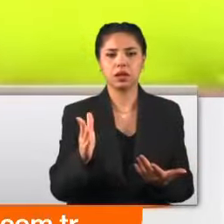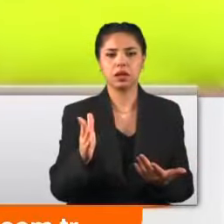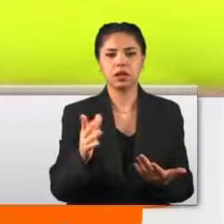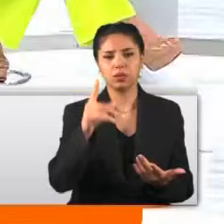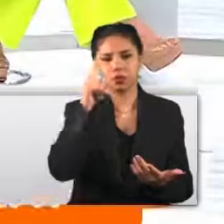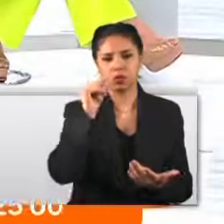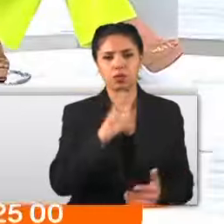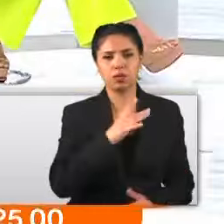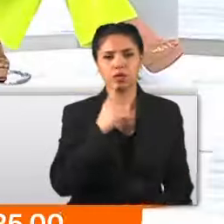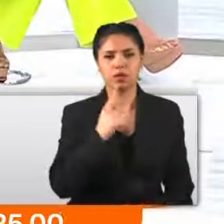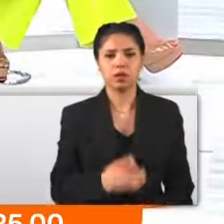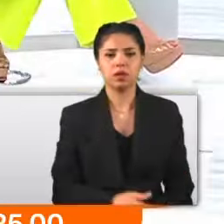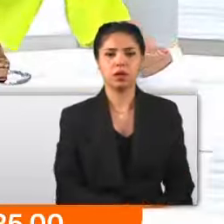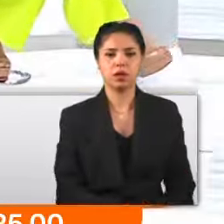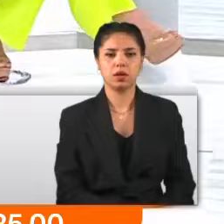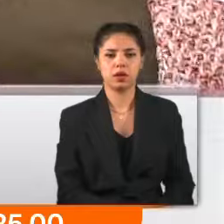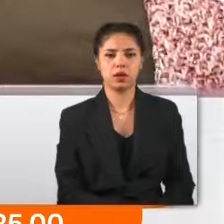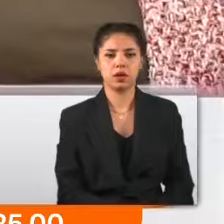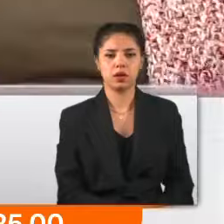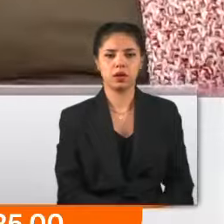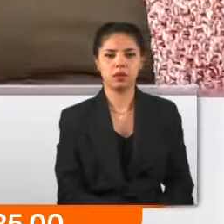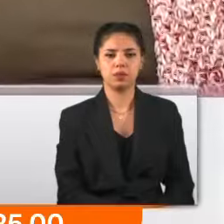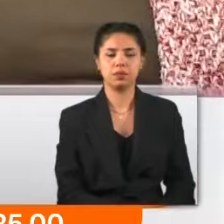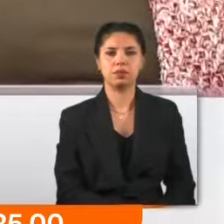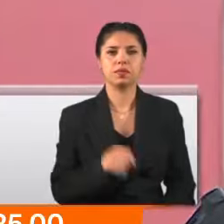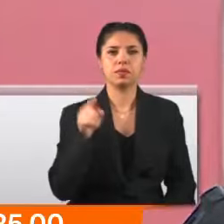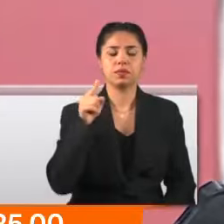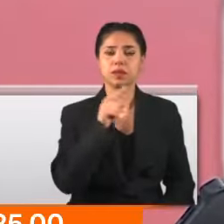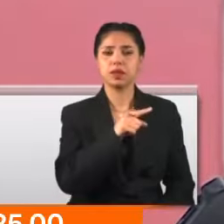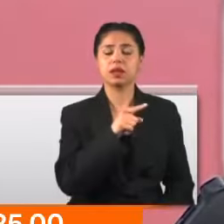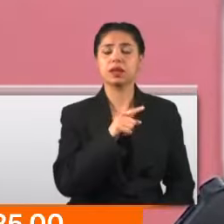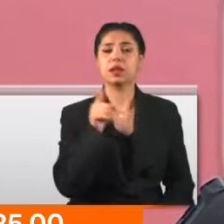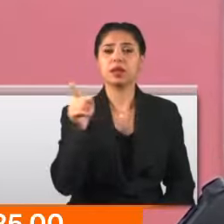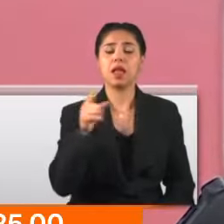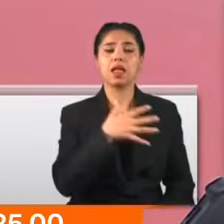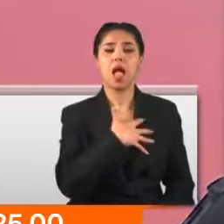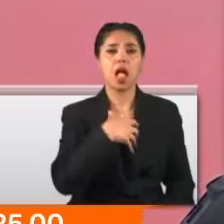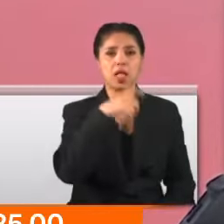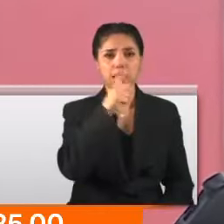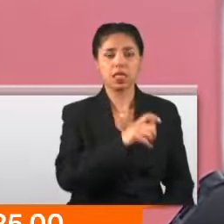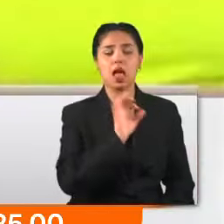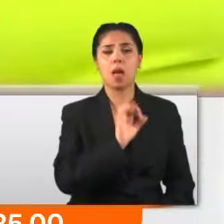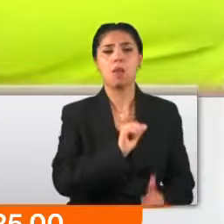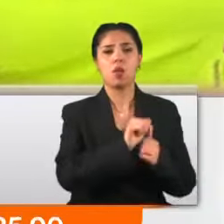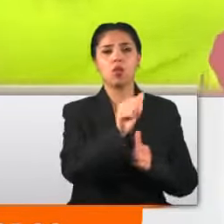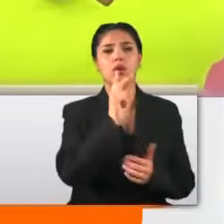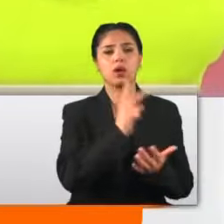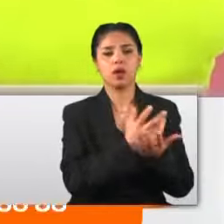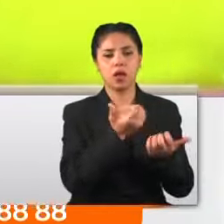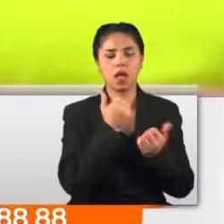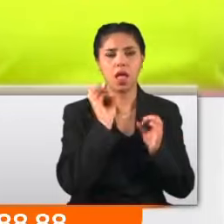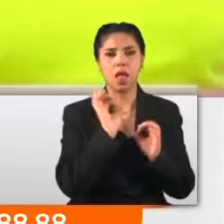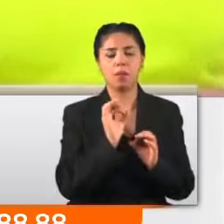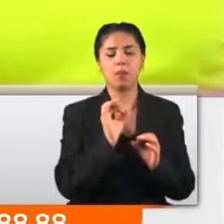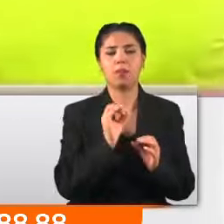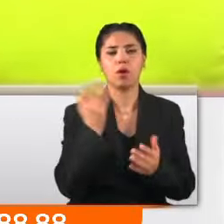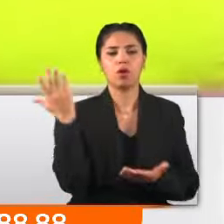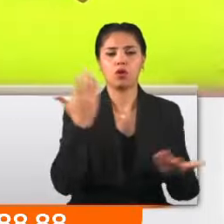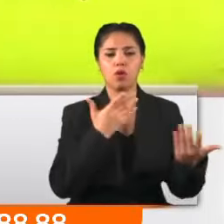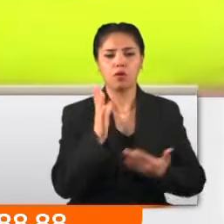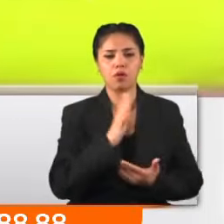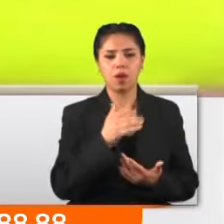daha mı şimdi? Sen annene sürekli uzaklaştırma alıyorsun. Hatta seni evet, bir... çünkü her defasında şiddet uyguluyor.